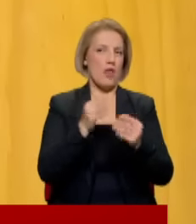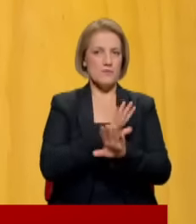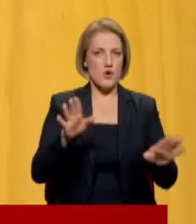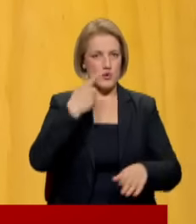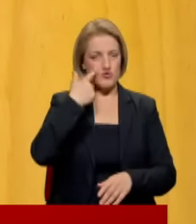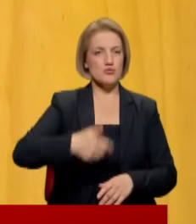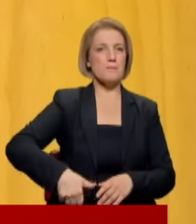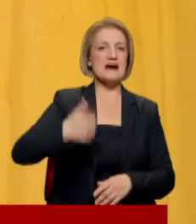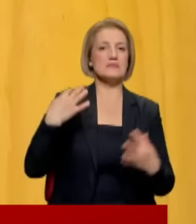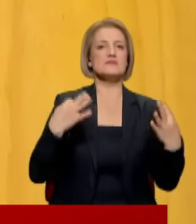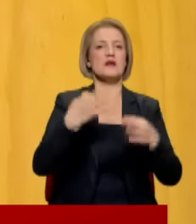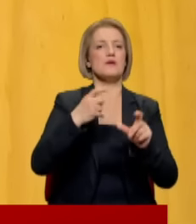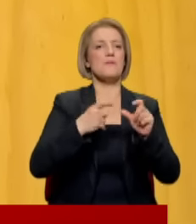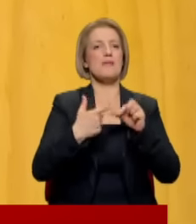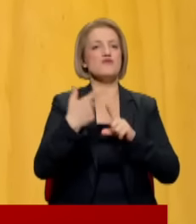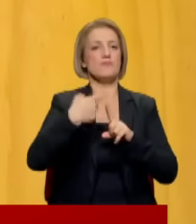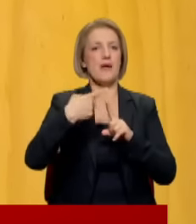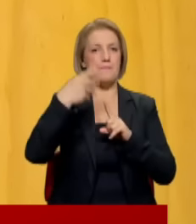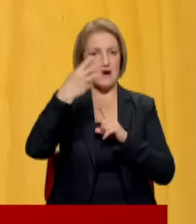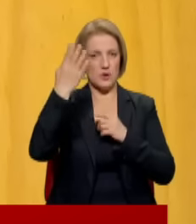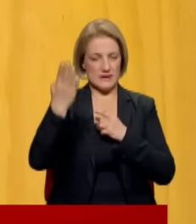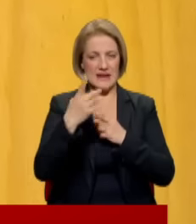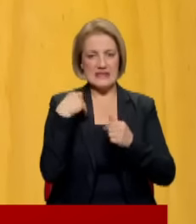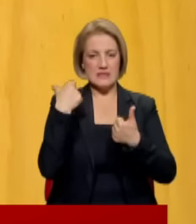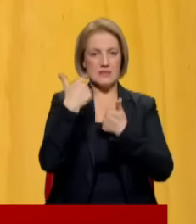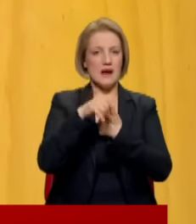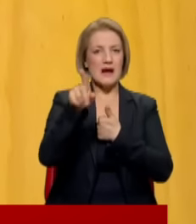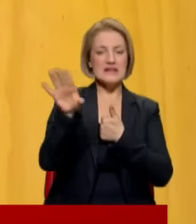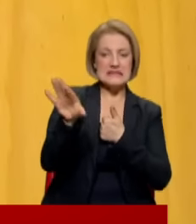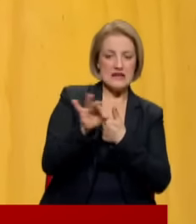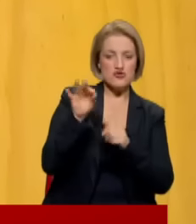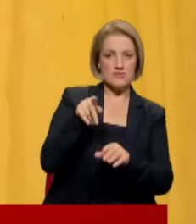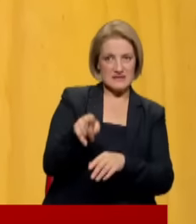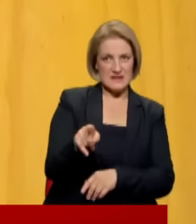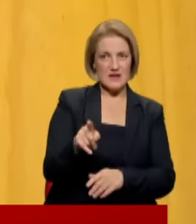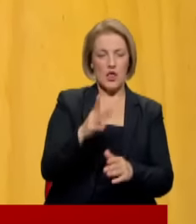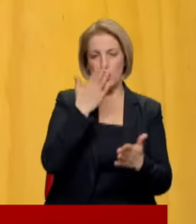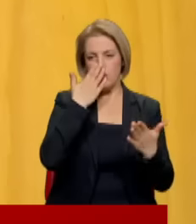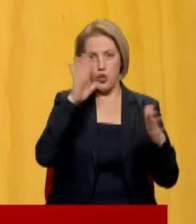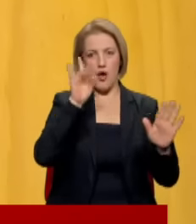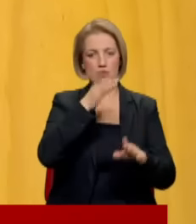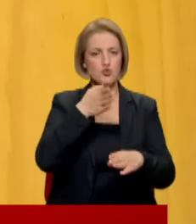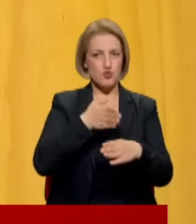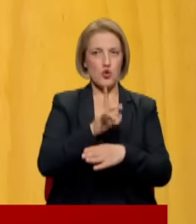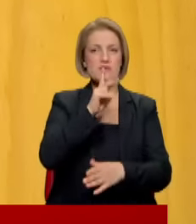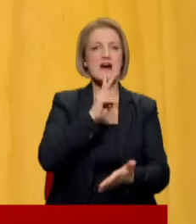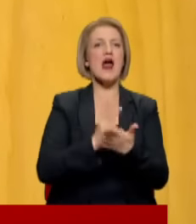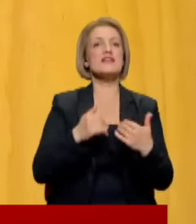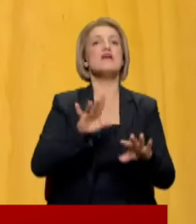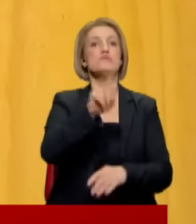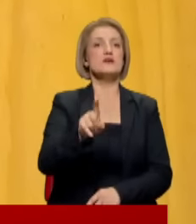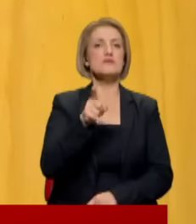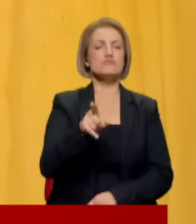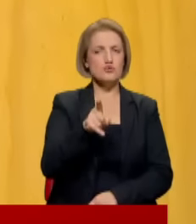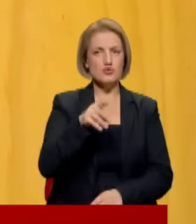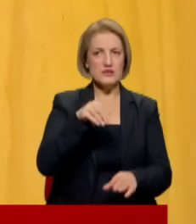Cumhurbaşkanımız Sayın Recep Tayyip Erdoğan'ın bir kez daha seçilmesi doğal ve doğru bir tercih değil midir